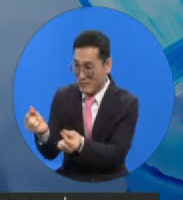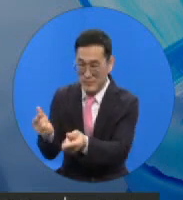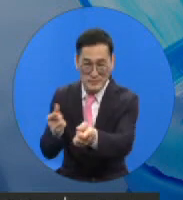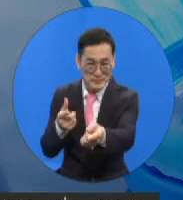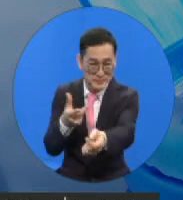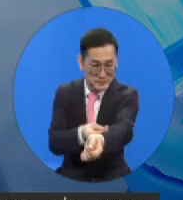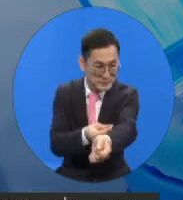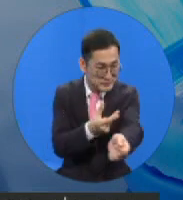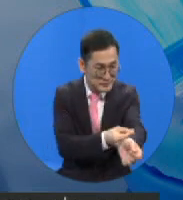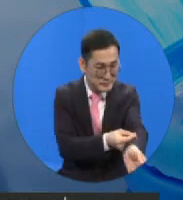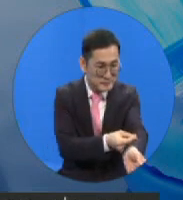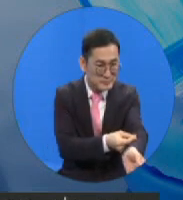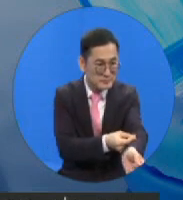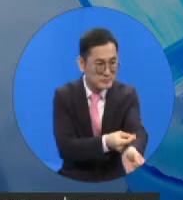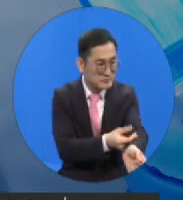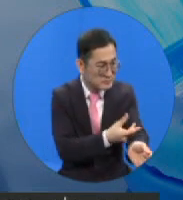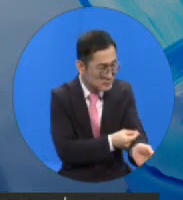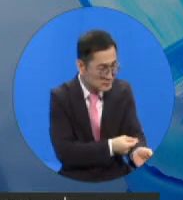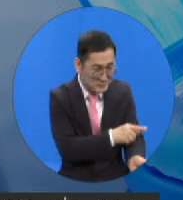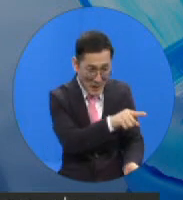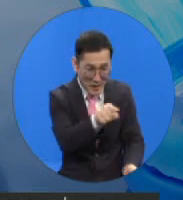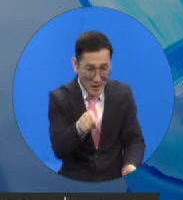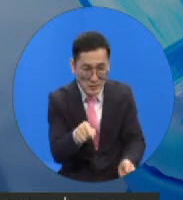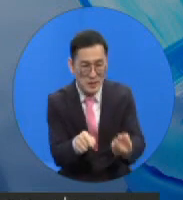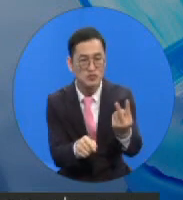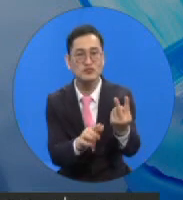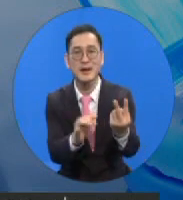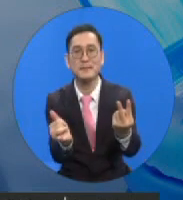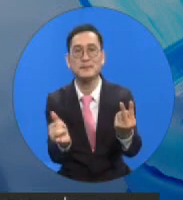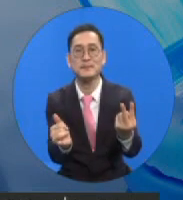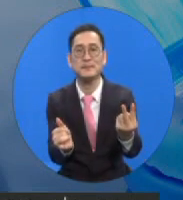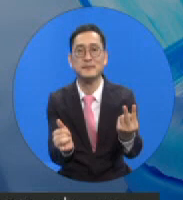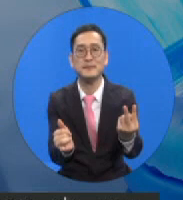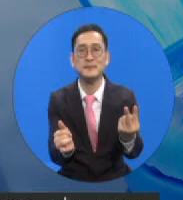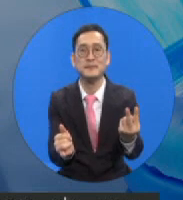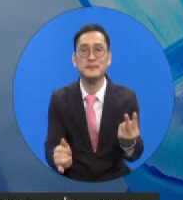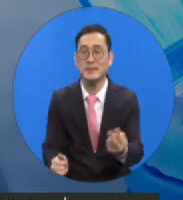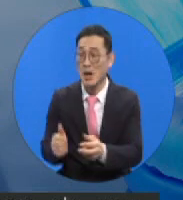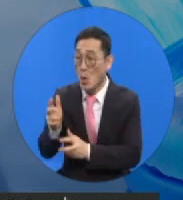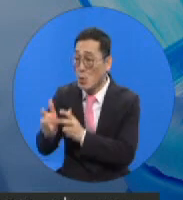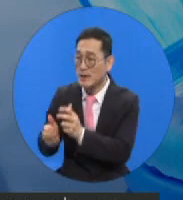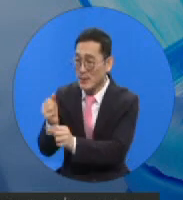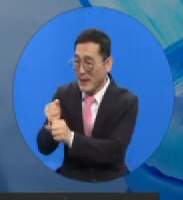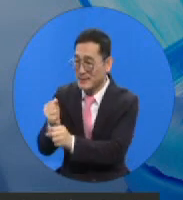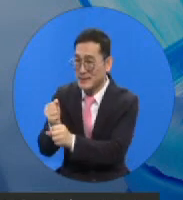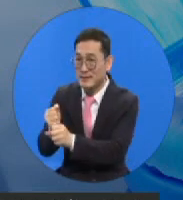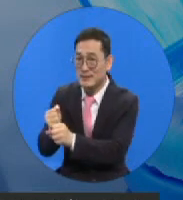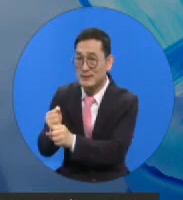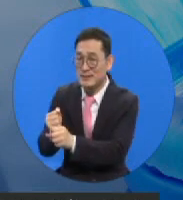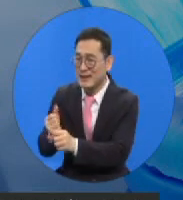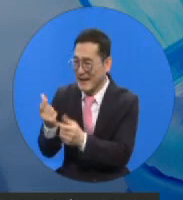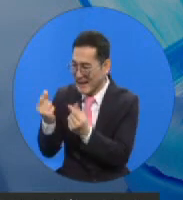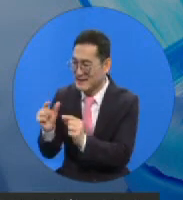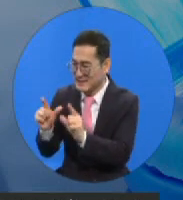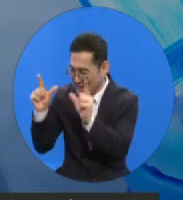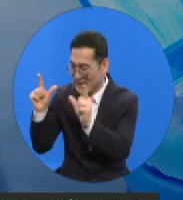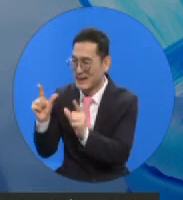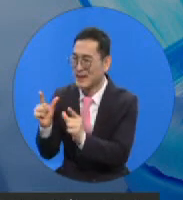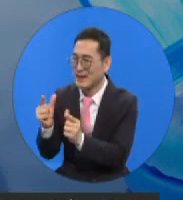중에 같은 날 같은 공장에서 생산된 똑같은 백신을 맞고서 돌아가신 분이